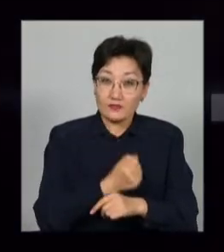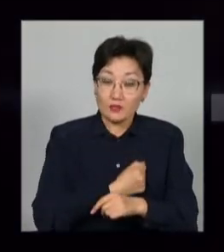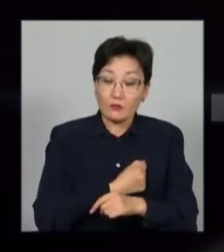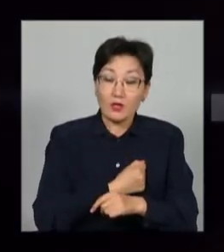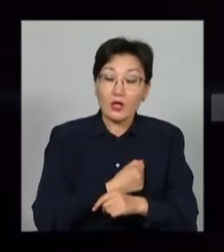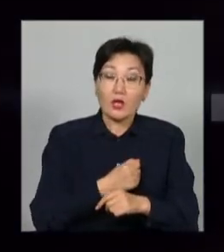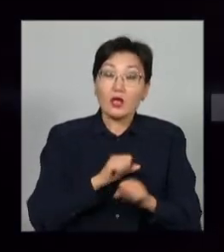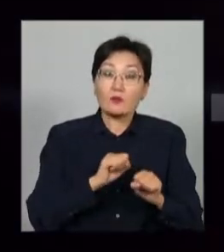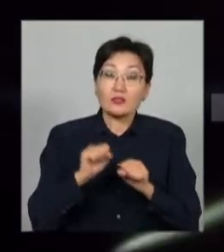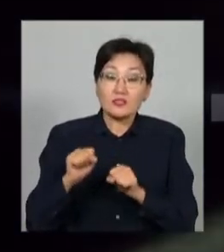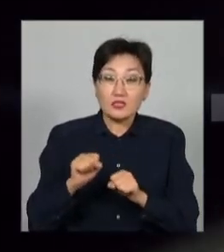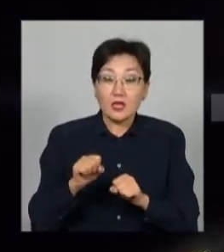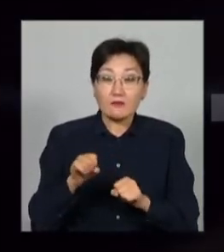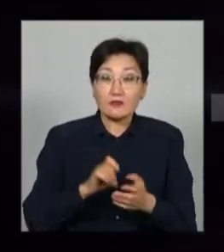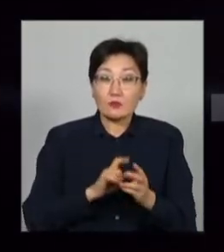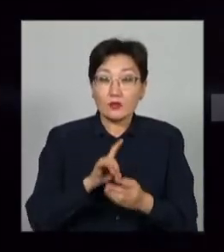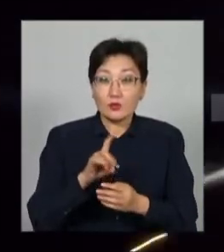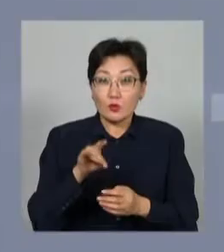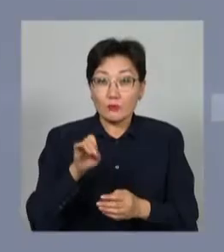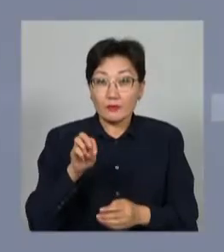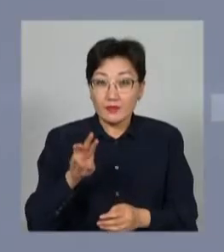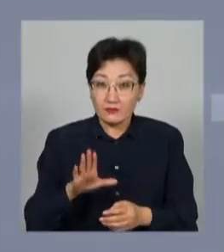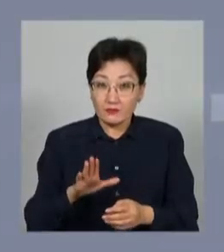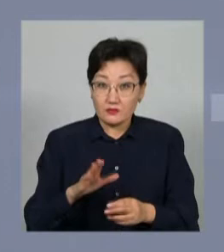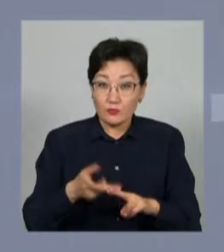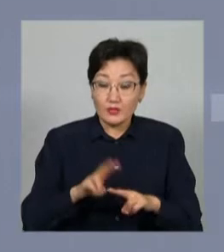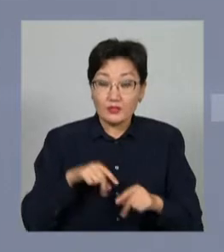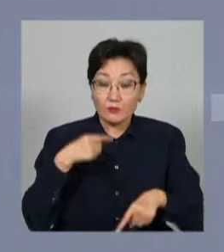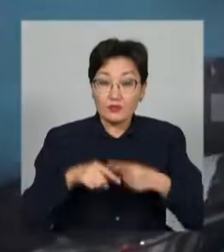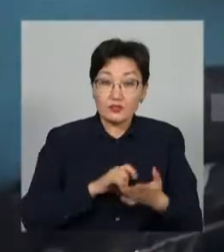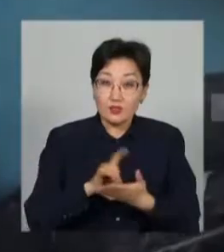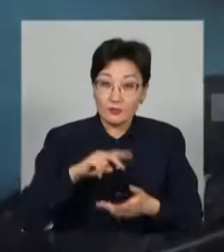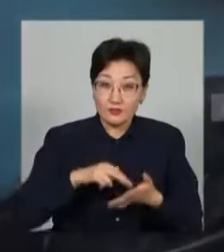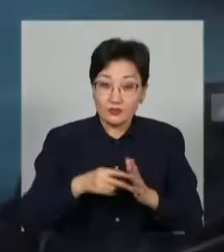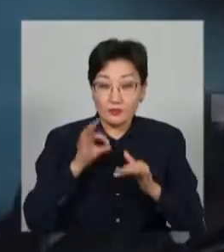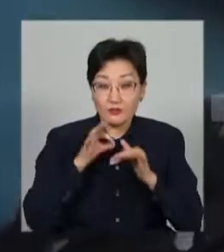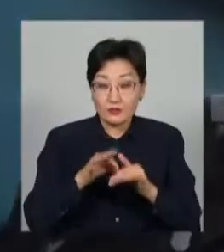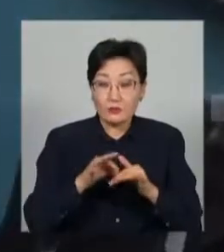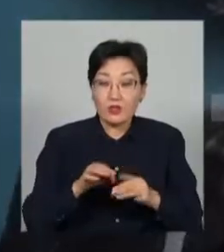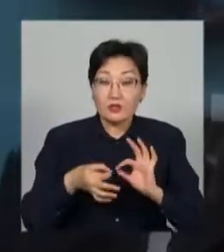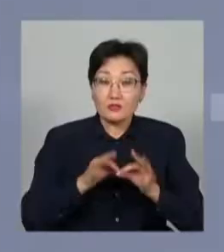обороны генерал-лейтенант авиации Нурлан Урманбетов. Следующие полеты планируется провести